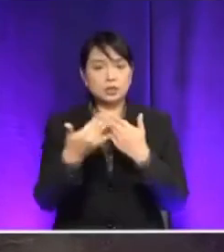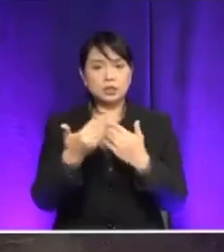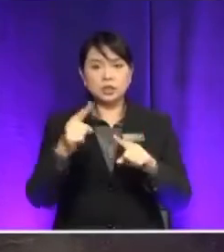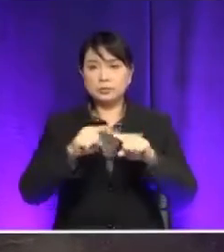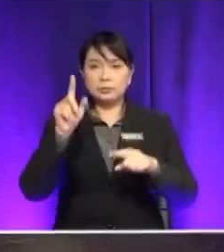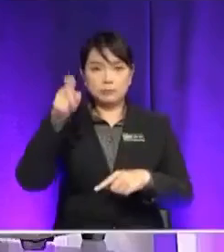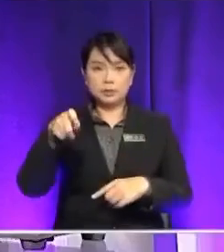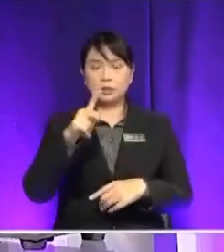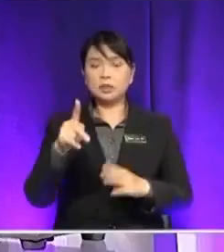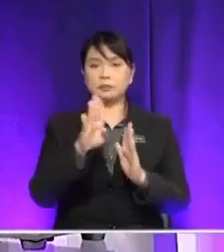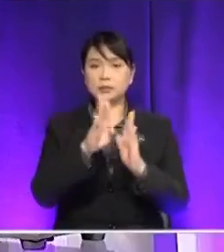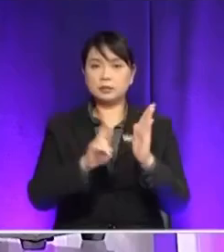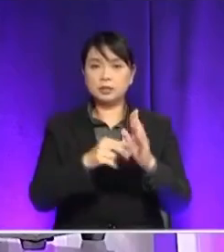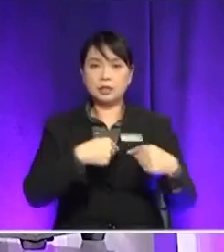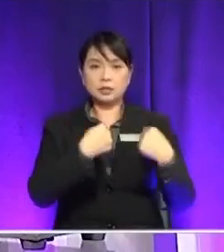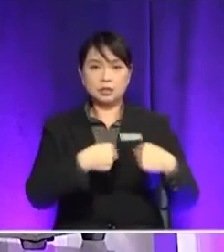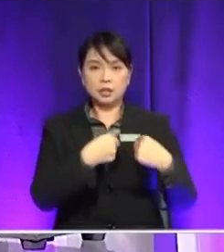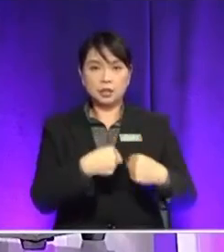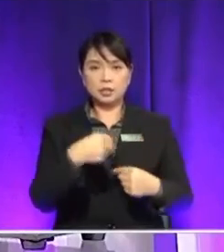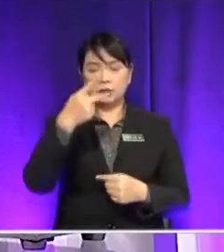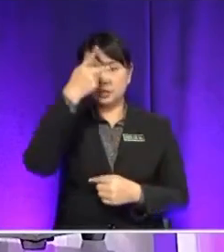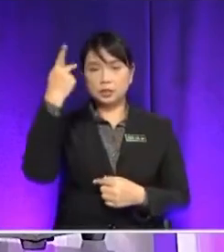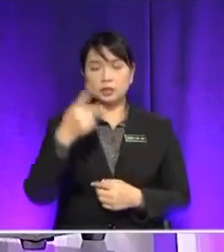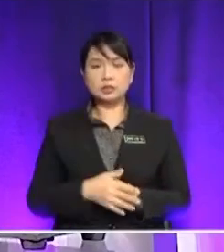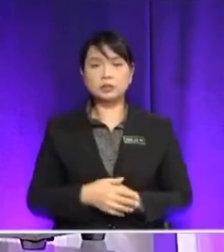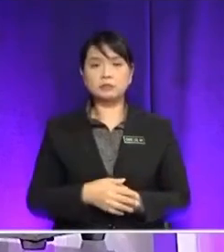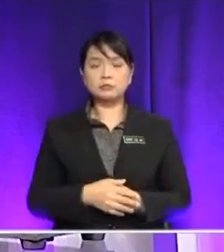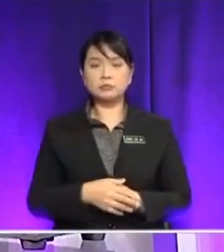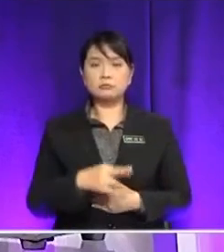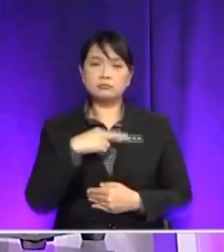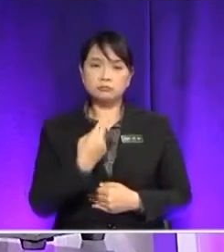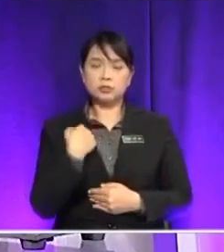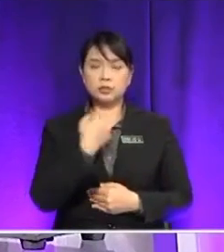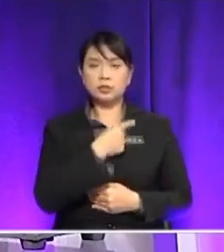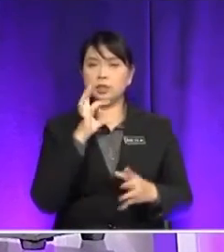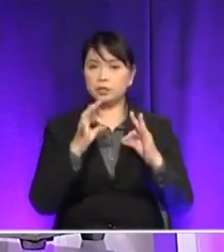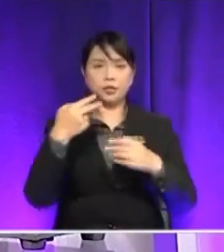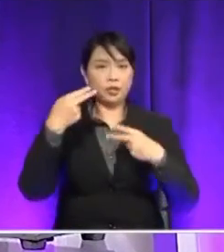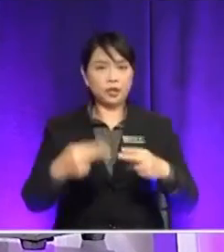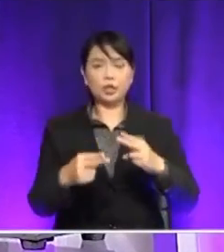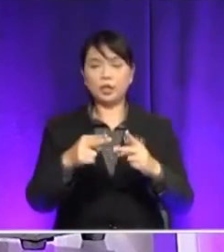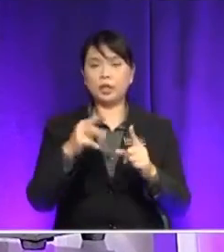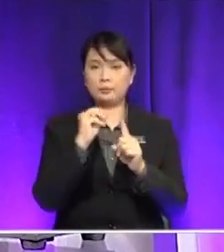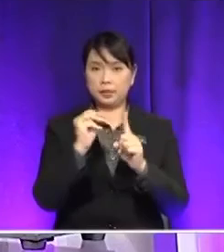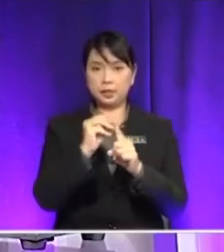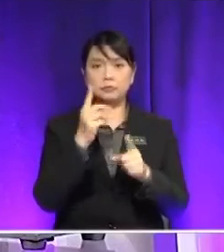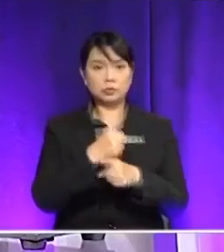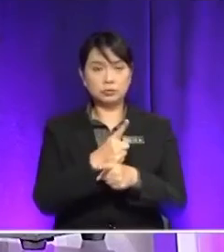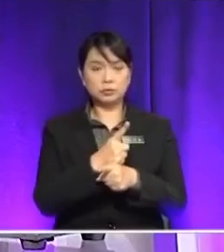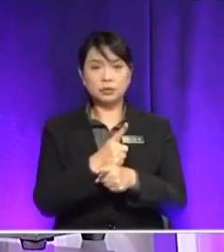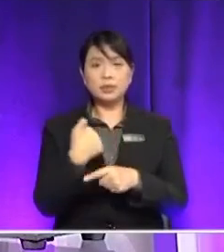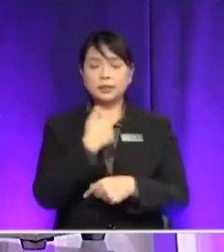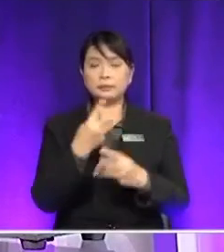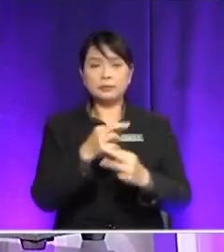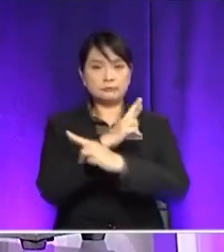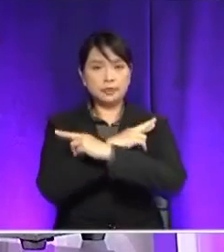tapi pastikan berhati-hati betul takraw Sayang kalau kita hilang markasnya walaupun satu marka maupun dua markamerah